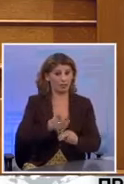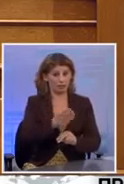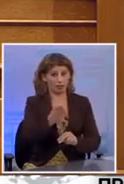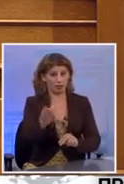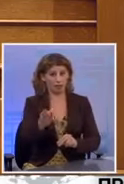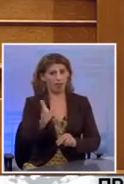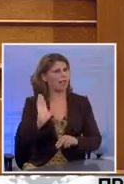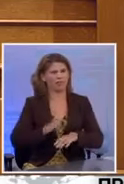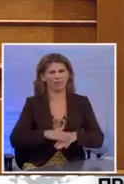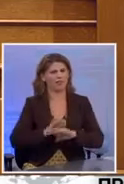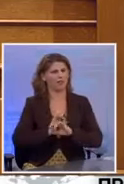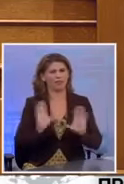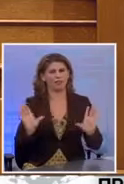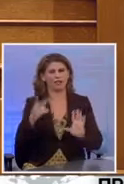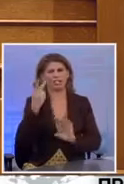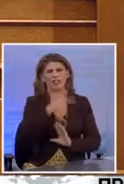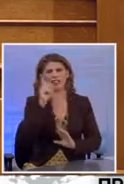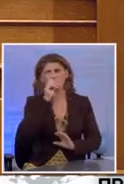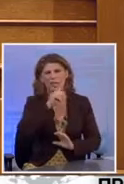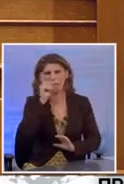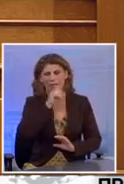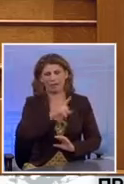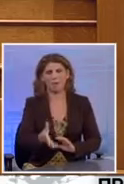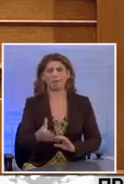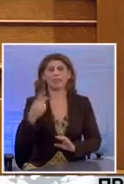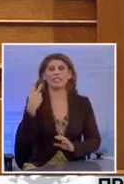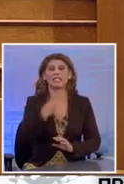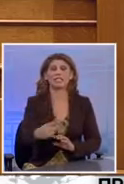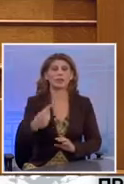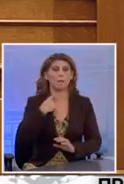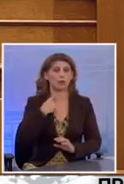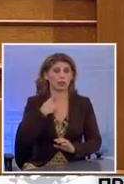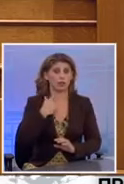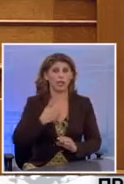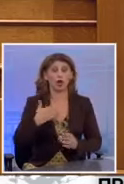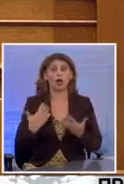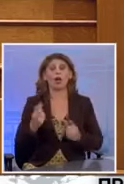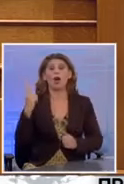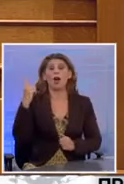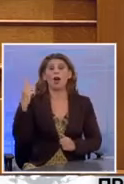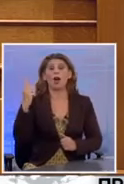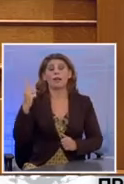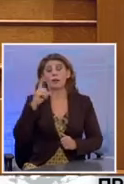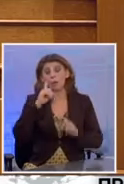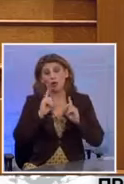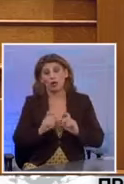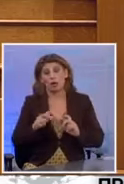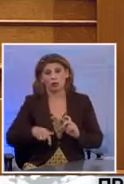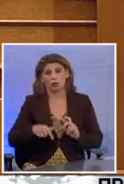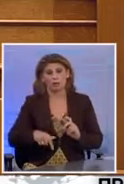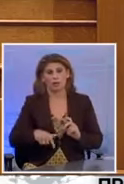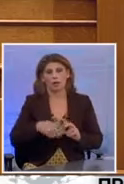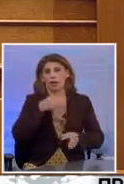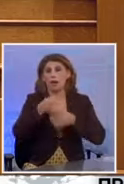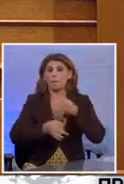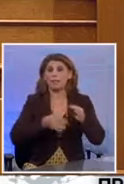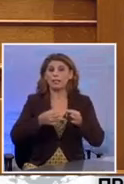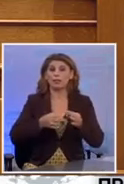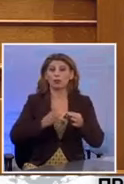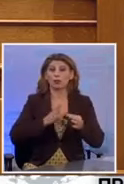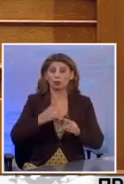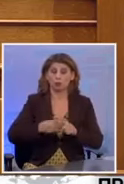δεν φταίνε σε τίποτα για τα δικά σας ψέματα και τις δικές σας αποτυχίες. Εγώ έχω ένα χρέος σήμερα να μιλήσω στον ελληνικό